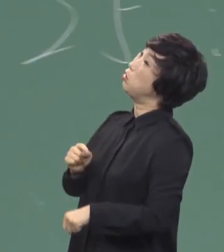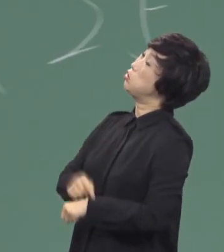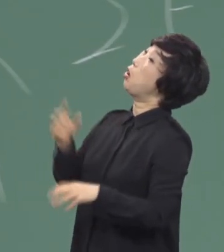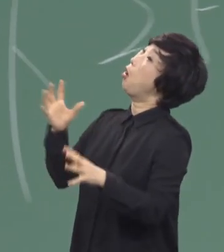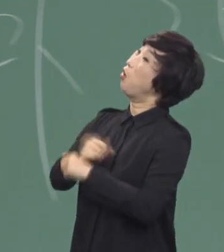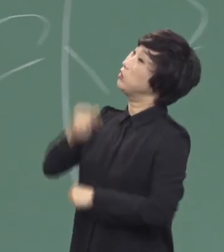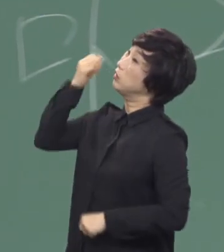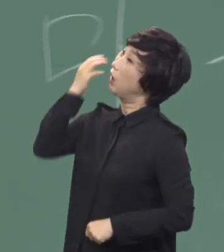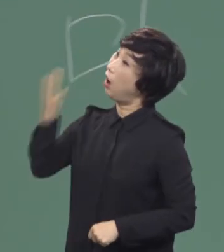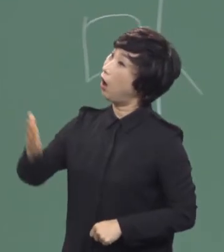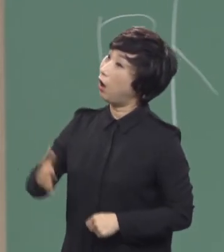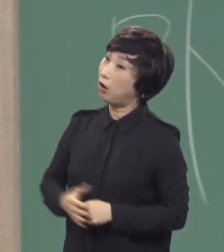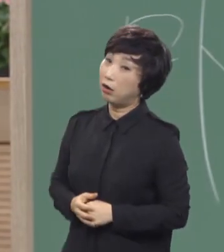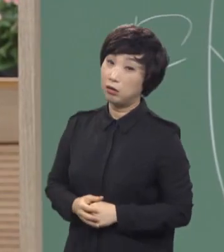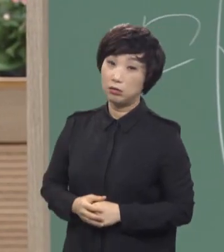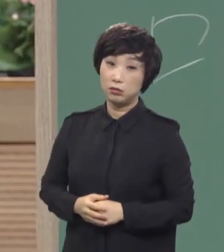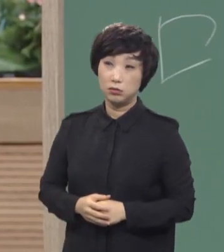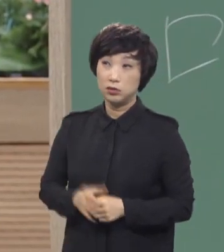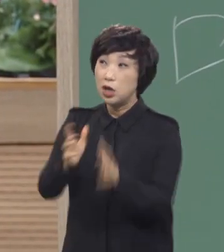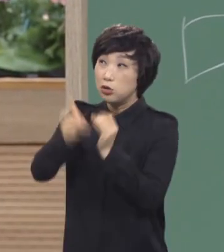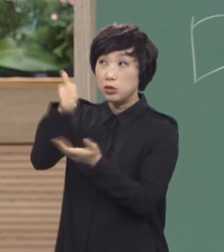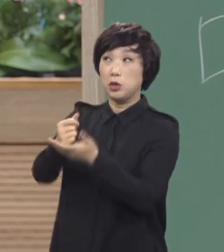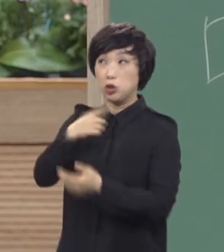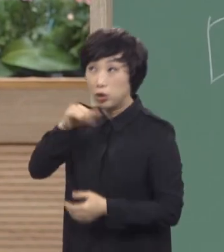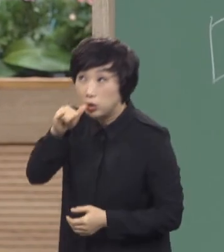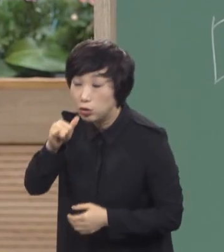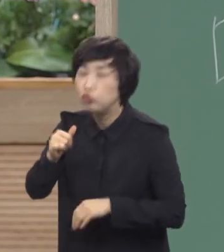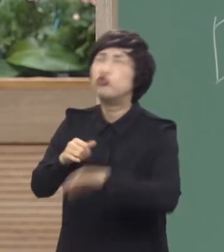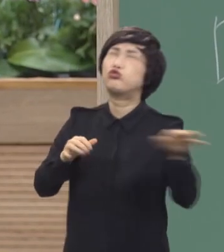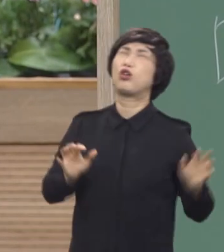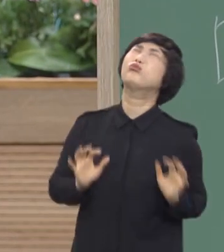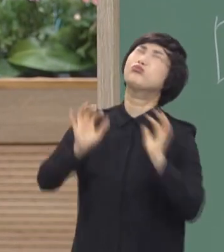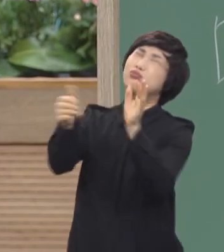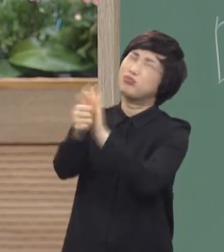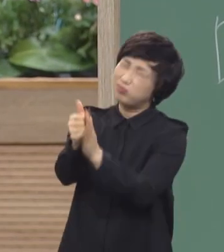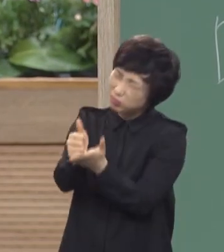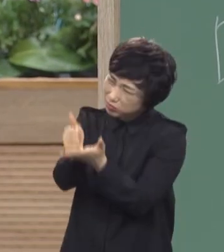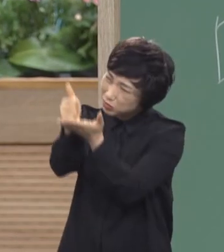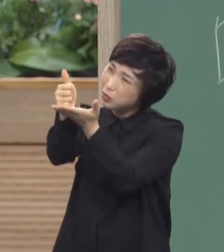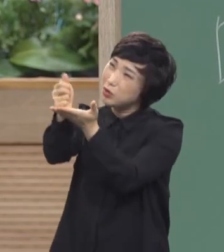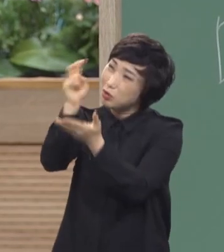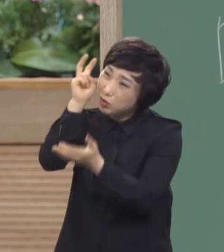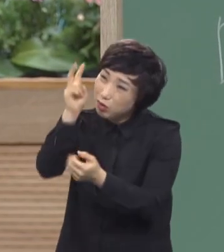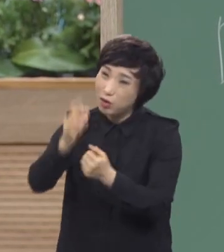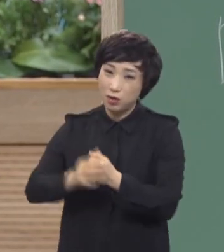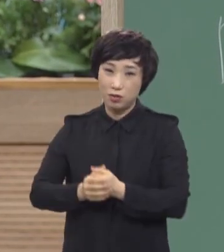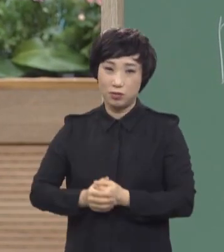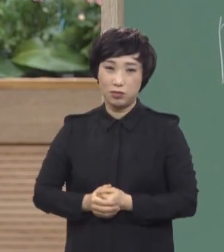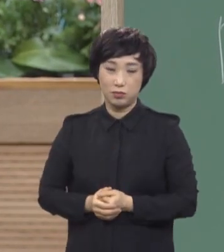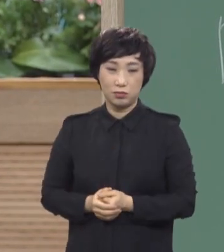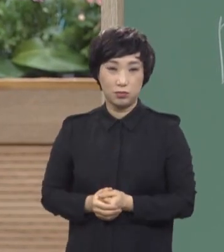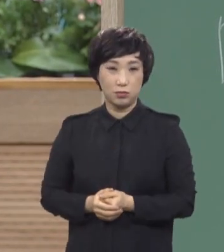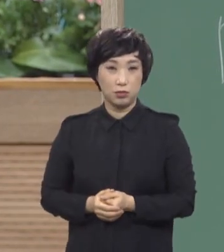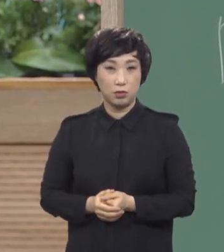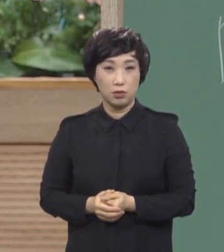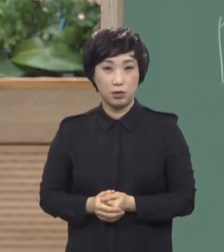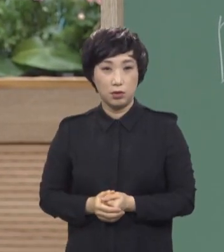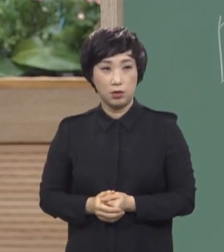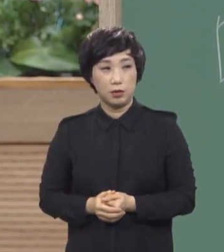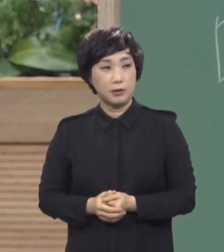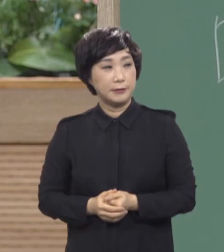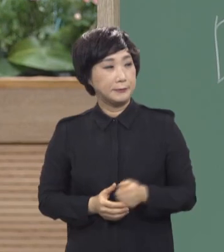그러셨습니까 예수님이 그러셨으면 저들이요 잘 모셨지요